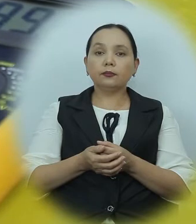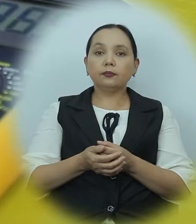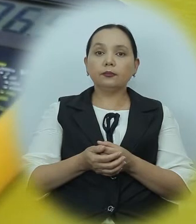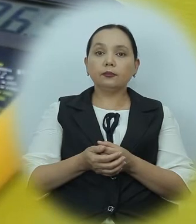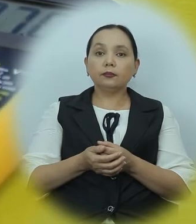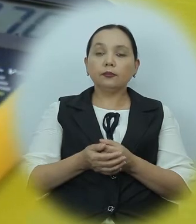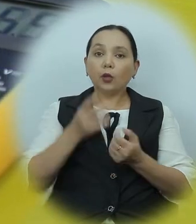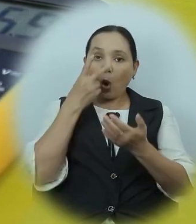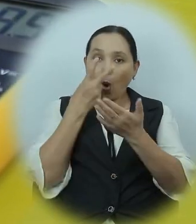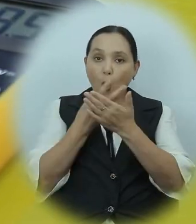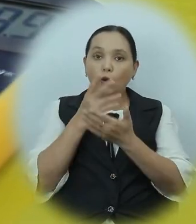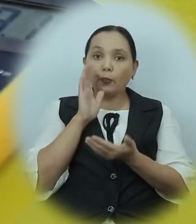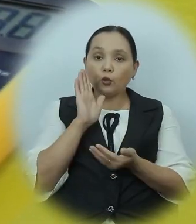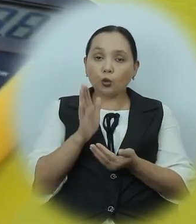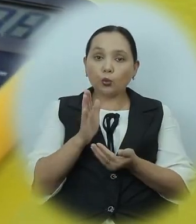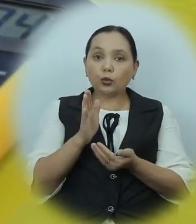Mana ko'rib turibmizki,